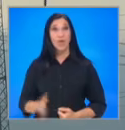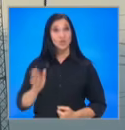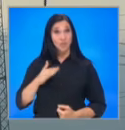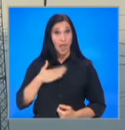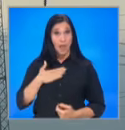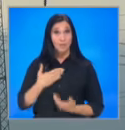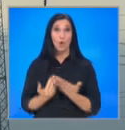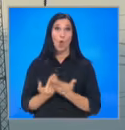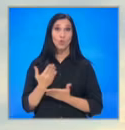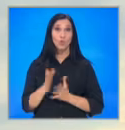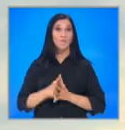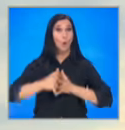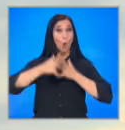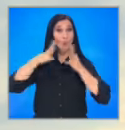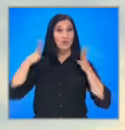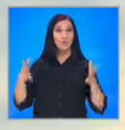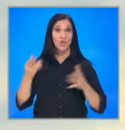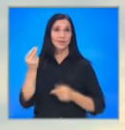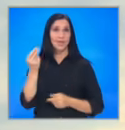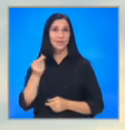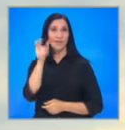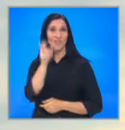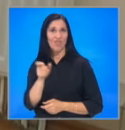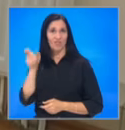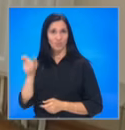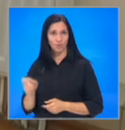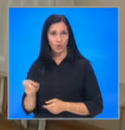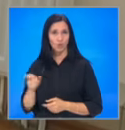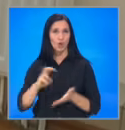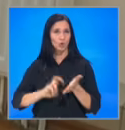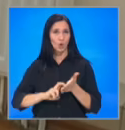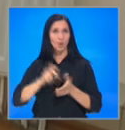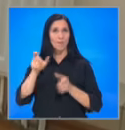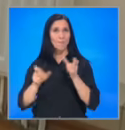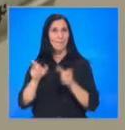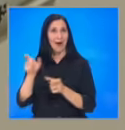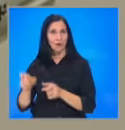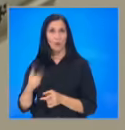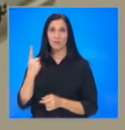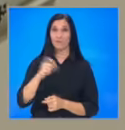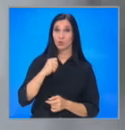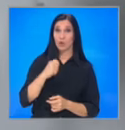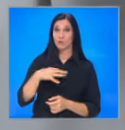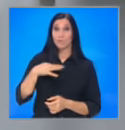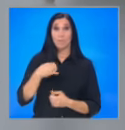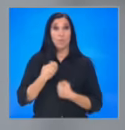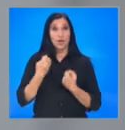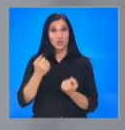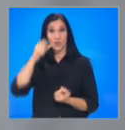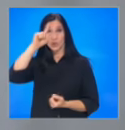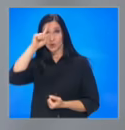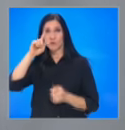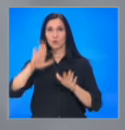Ще има ли отново драстично увеличение на цените на тока и парното от 1 януари? Заплашена ли е София да остане без парно и топла